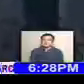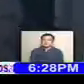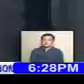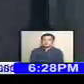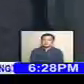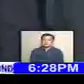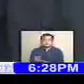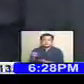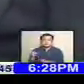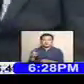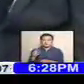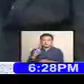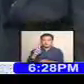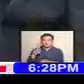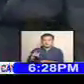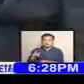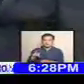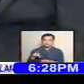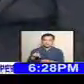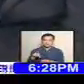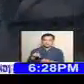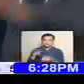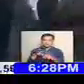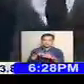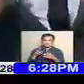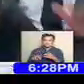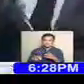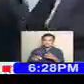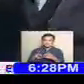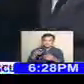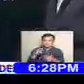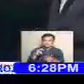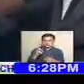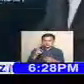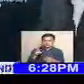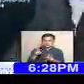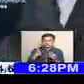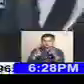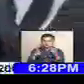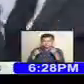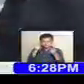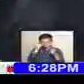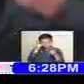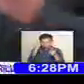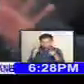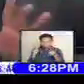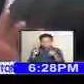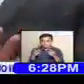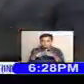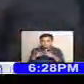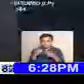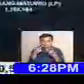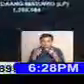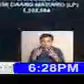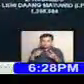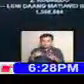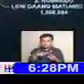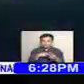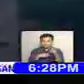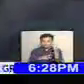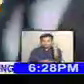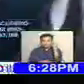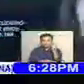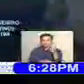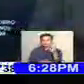Pagdating po sa vice presidential results, sa NCR, nangunguna po si Bongbong Marcos. Pero pag tinignan po natin ang Region